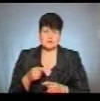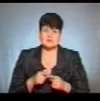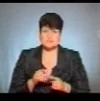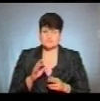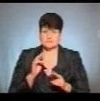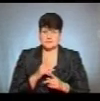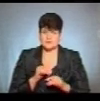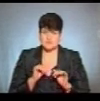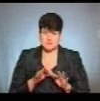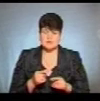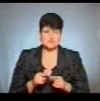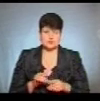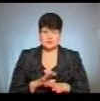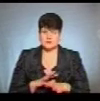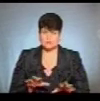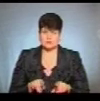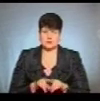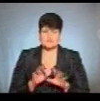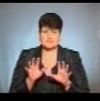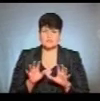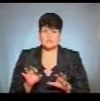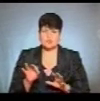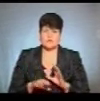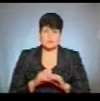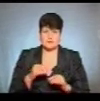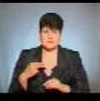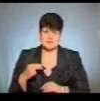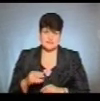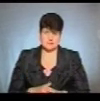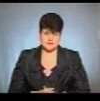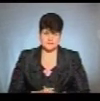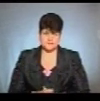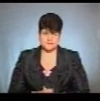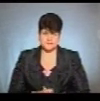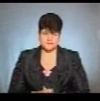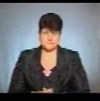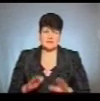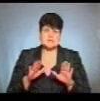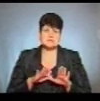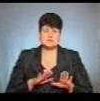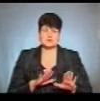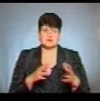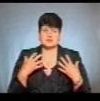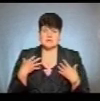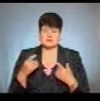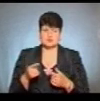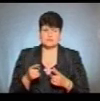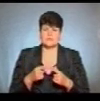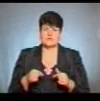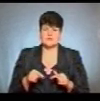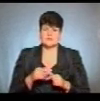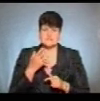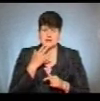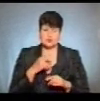дії. Цього також не було у законодавстві про вибори президента. Заступник начальника Тернопільського відділення